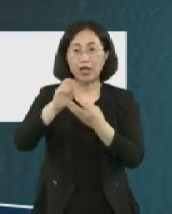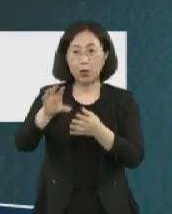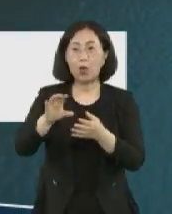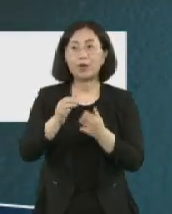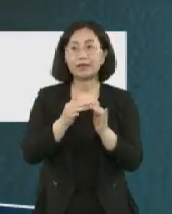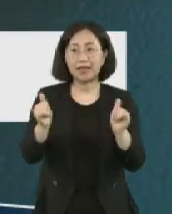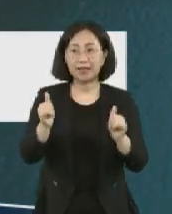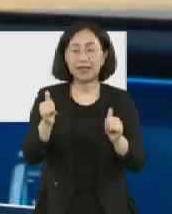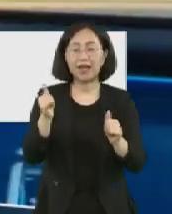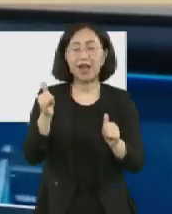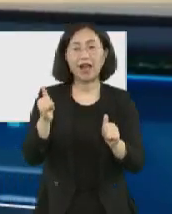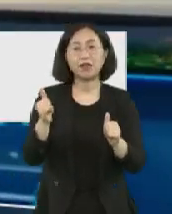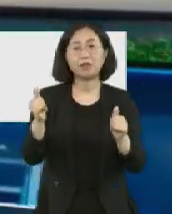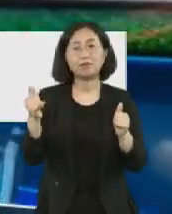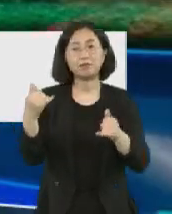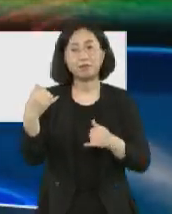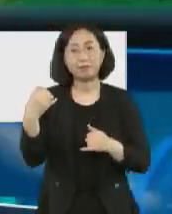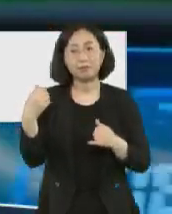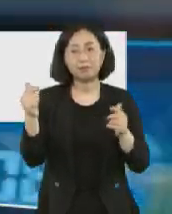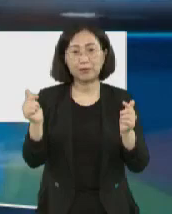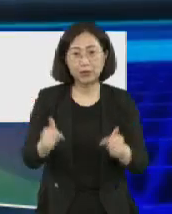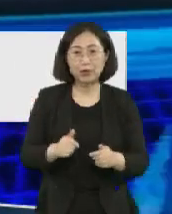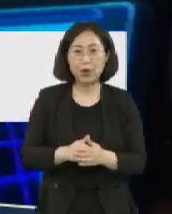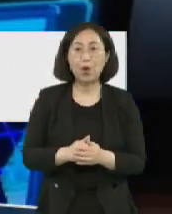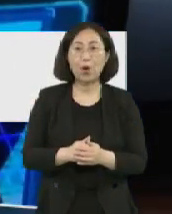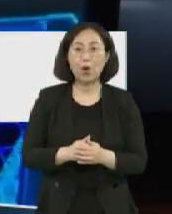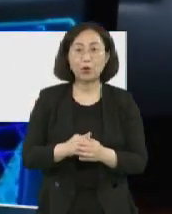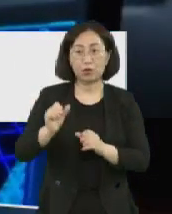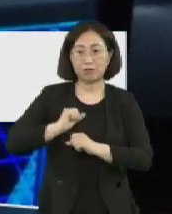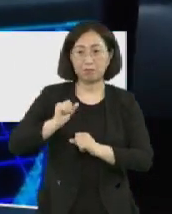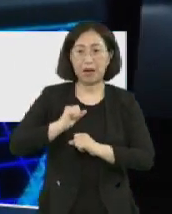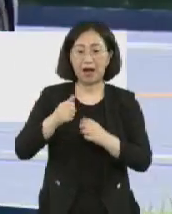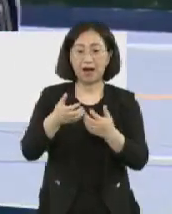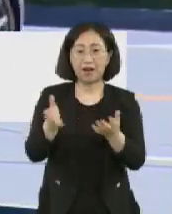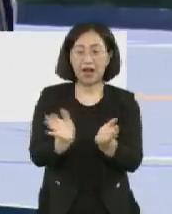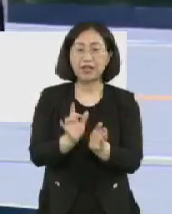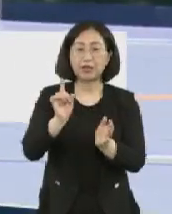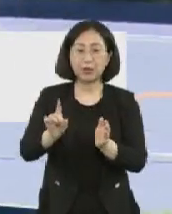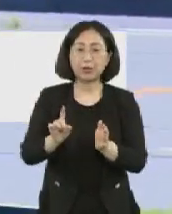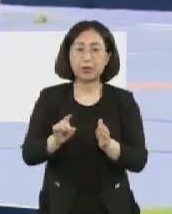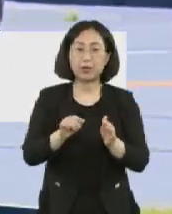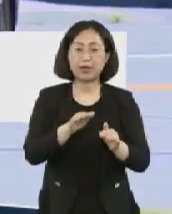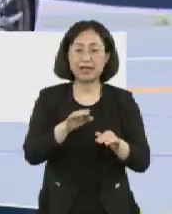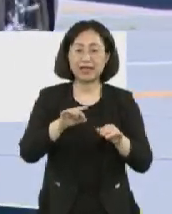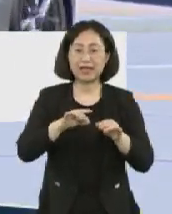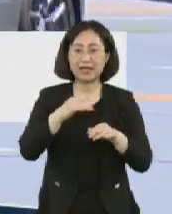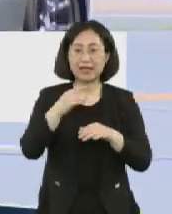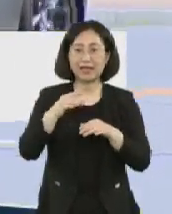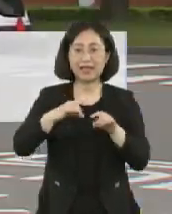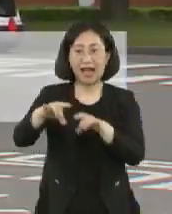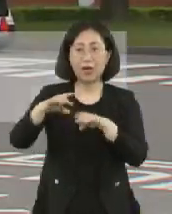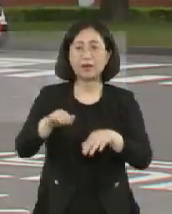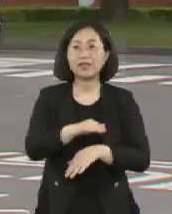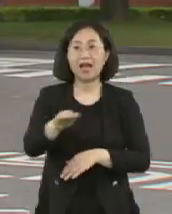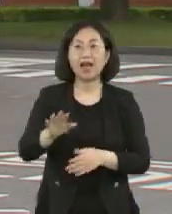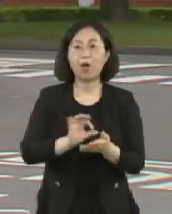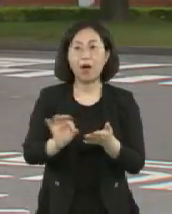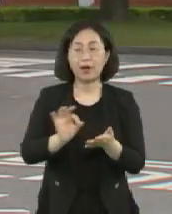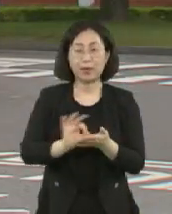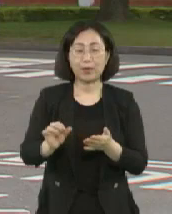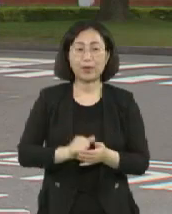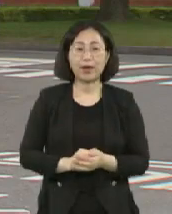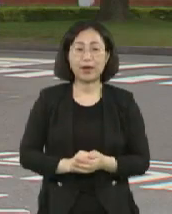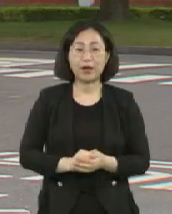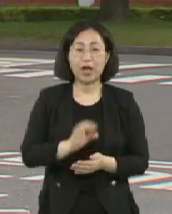노동 경감, 더 나아가서는 국방 분야에서도 자율주행 기술이 잘 활용되기를 기대하고 있습니다.